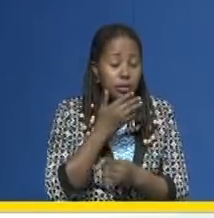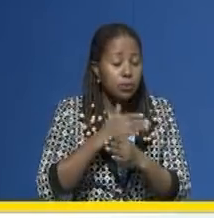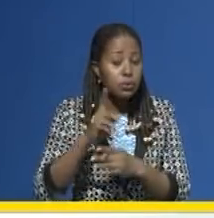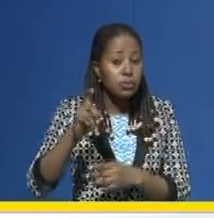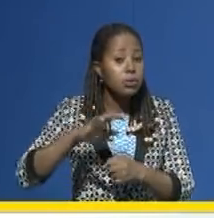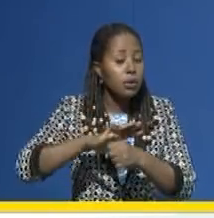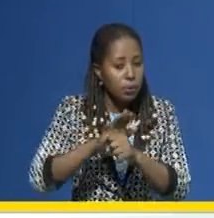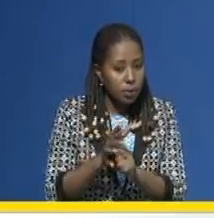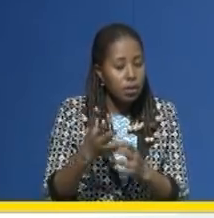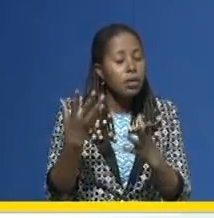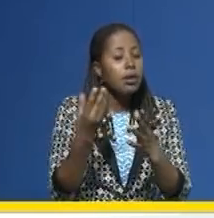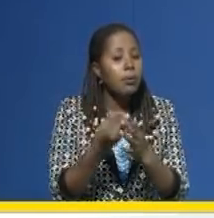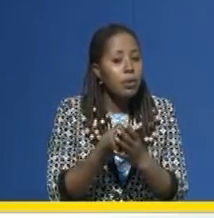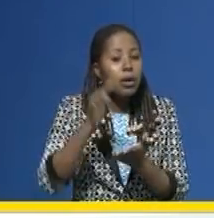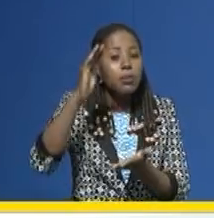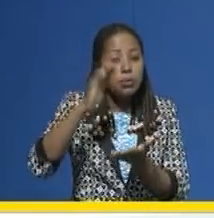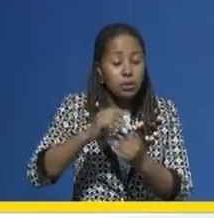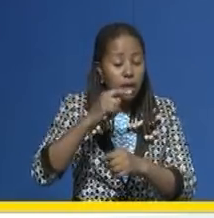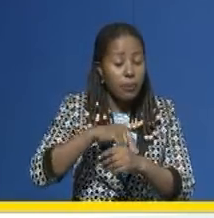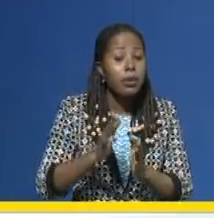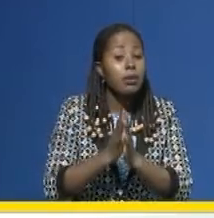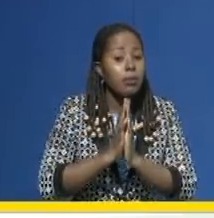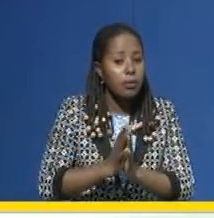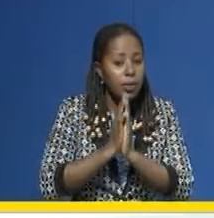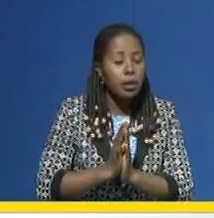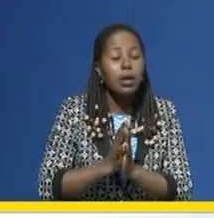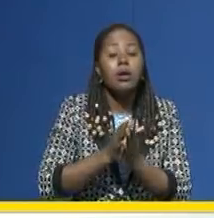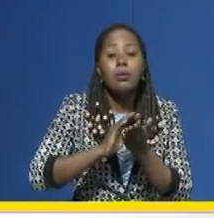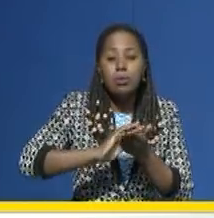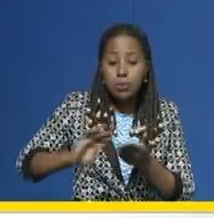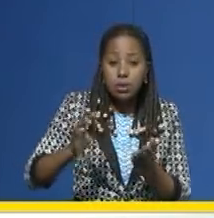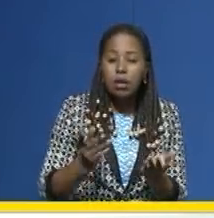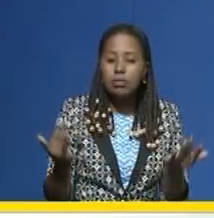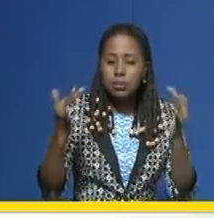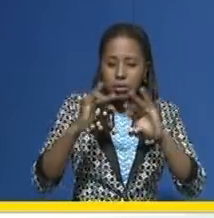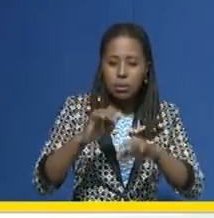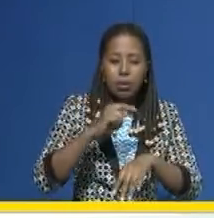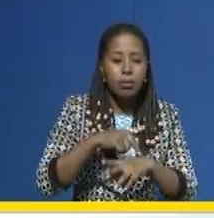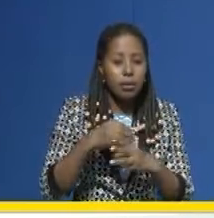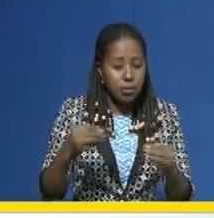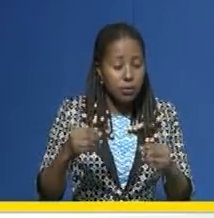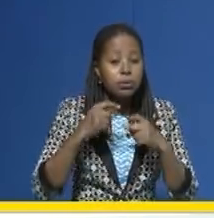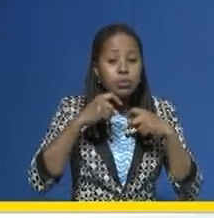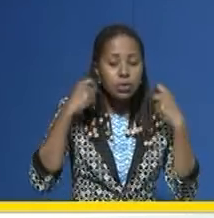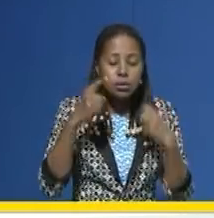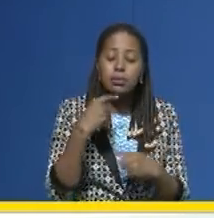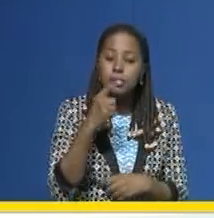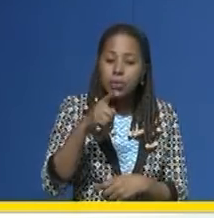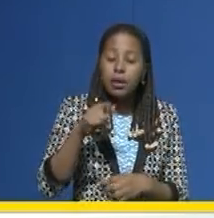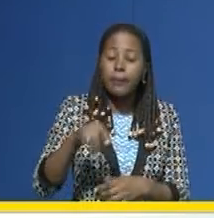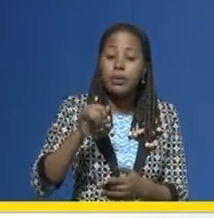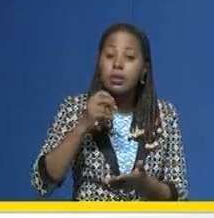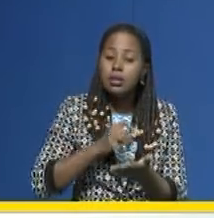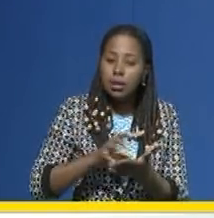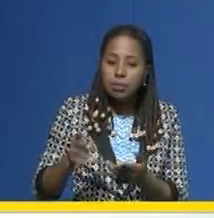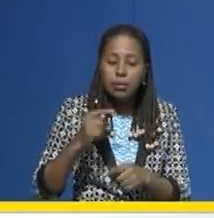virusi vya corona, ikiwa ni pamoja na kupunguza muda wa ibada ili kuepusha mkusanyiko wa muda mrefu. Mchungaji Mzinga amesema hayo jijini Dar es